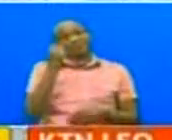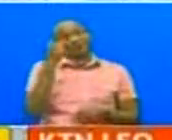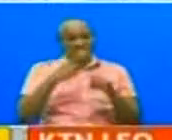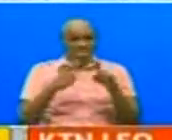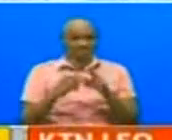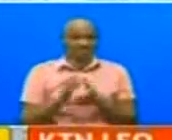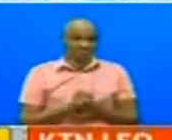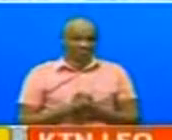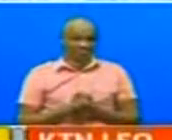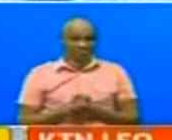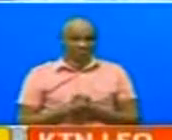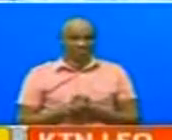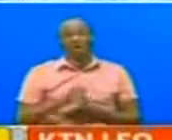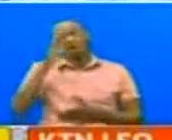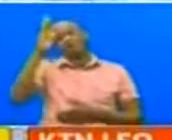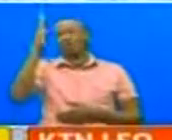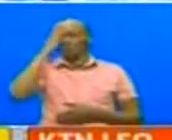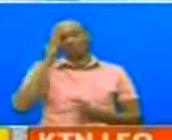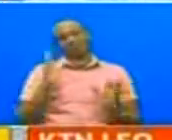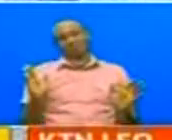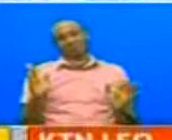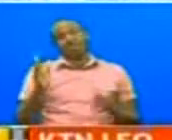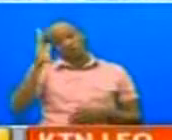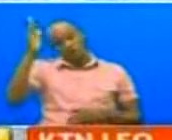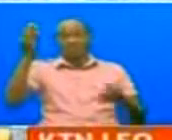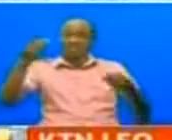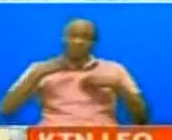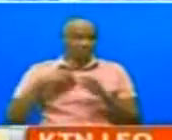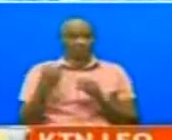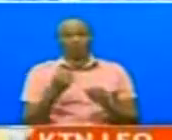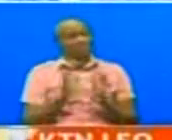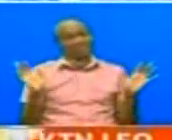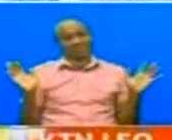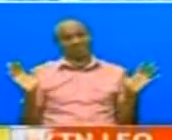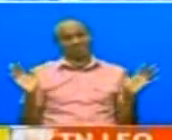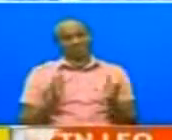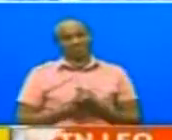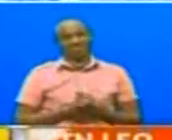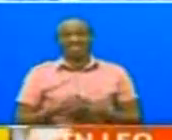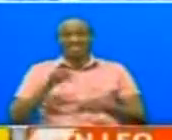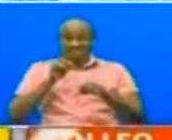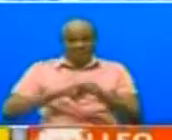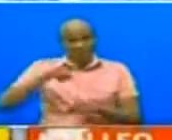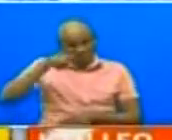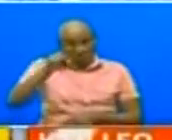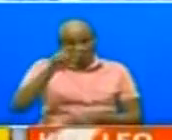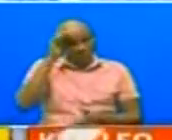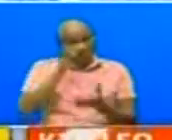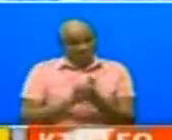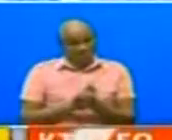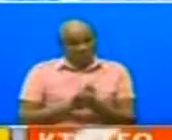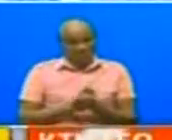mitano. Mungu ndio anajua, unajua Mungu ndio anapatia watu. Wakati wewe unapoamini